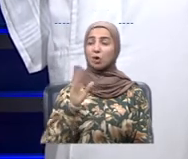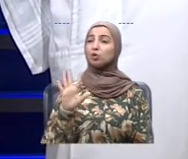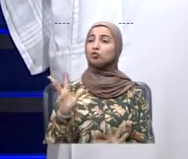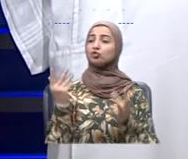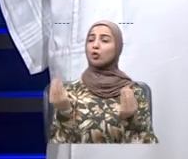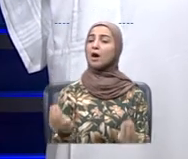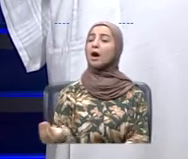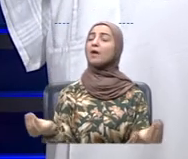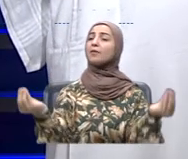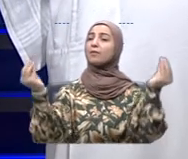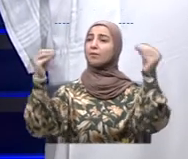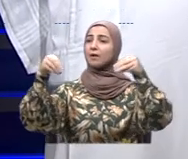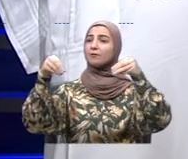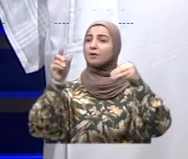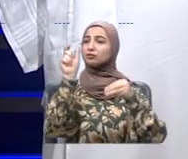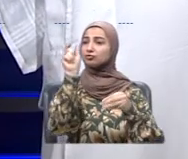فما هو